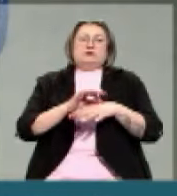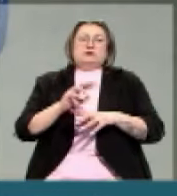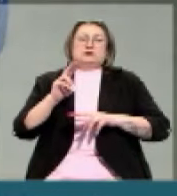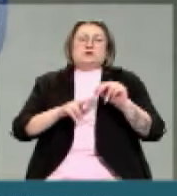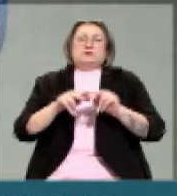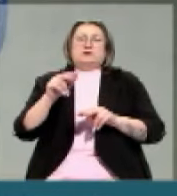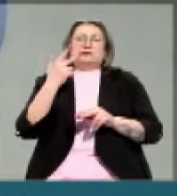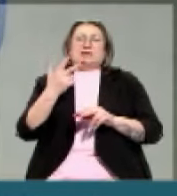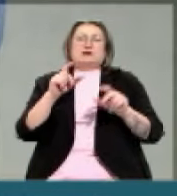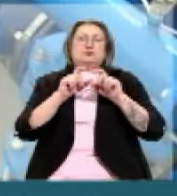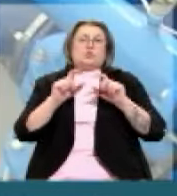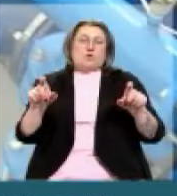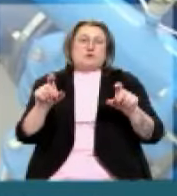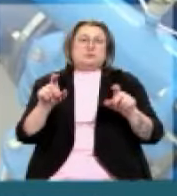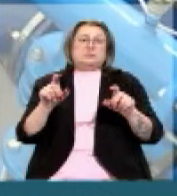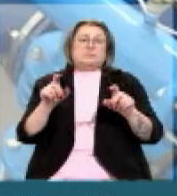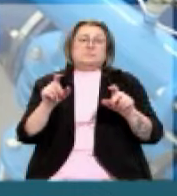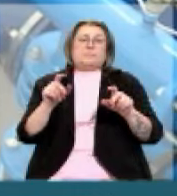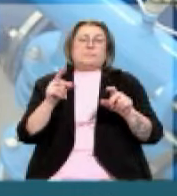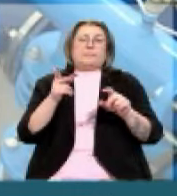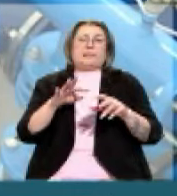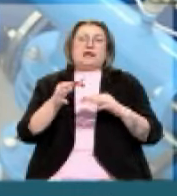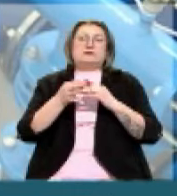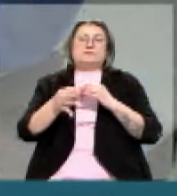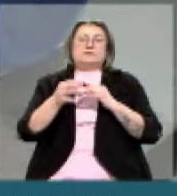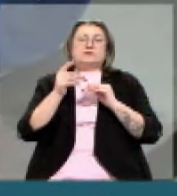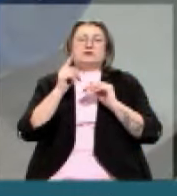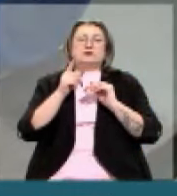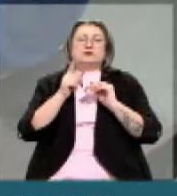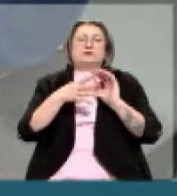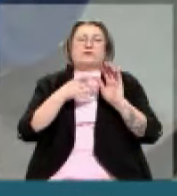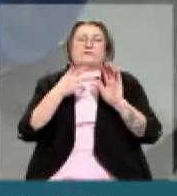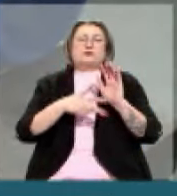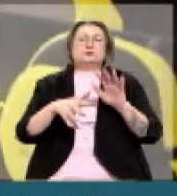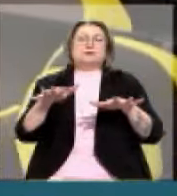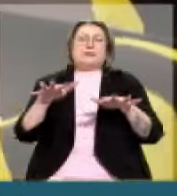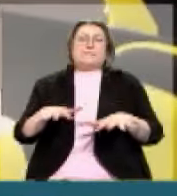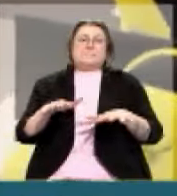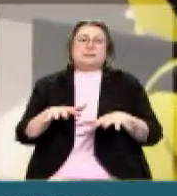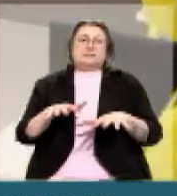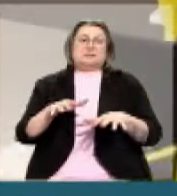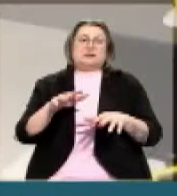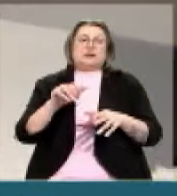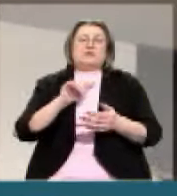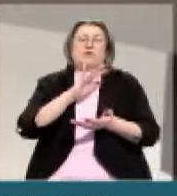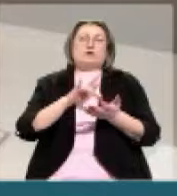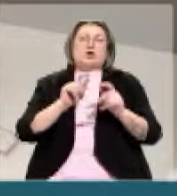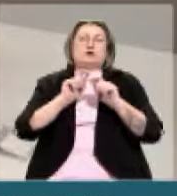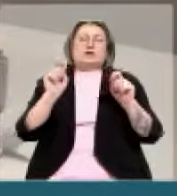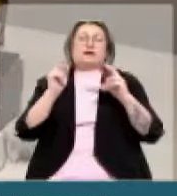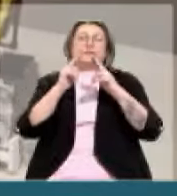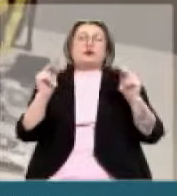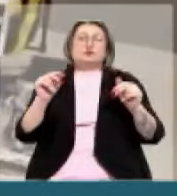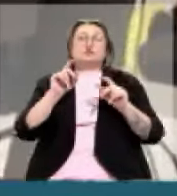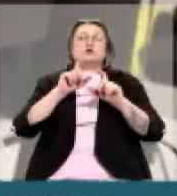86,16%-ға дейін жеткен. Және қазіргі уақытта 347 ауыл таза ауыз су тұтынып отыр. Бүгінде облыста жалпы сыйымдылығы 1980